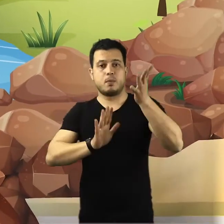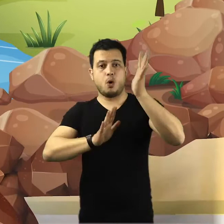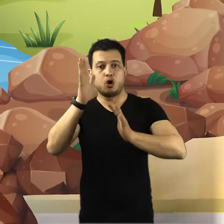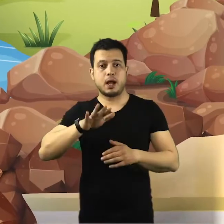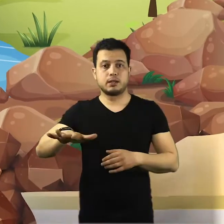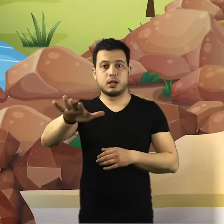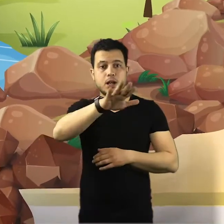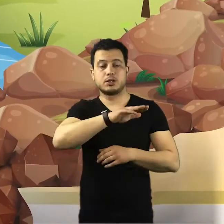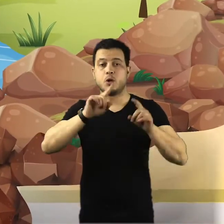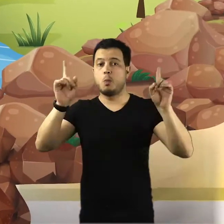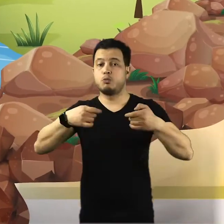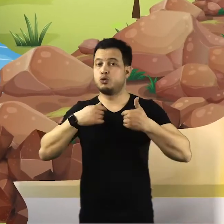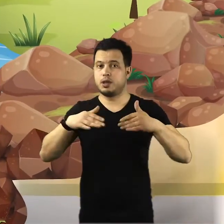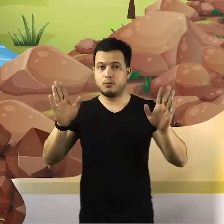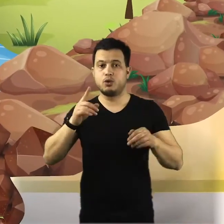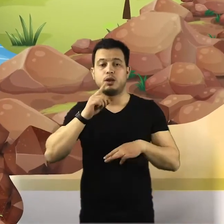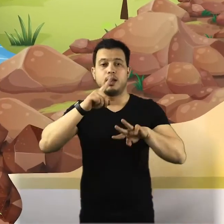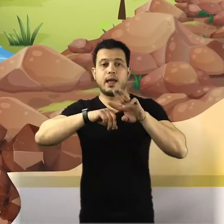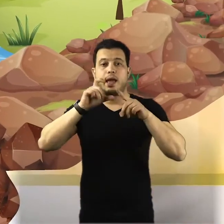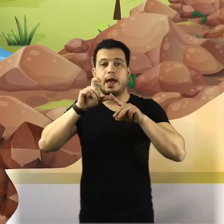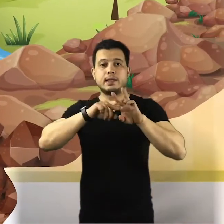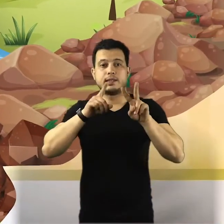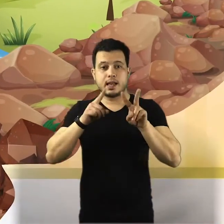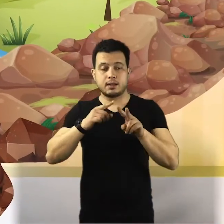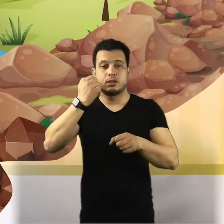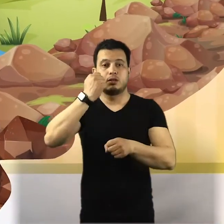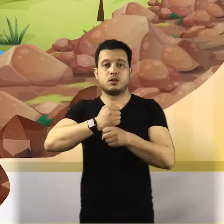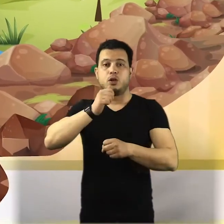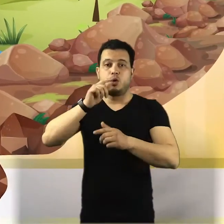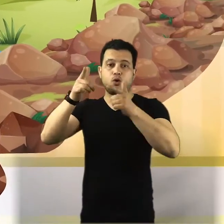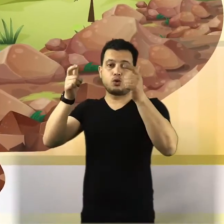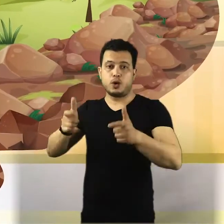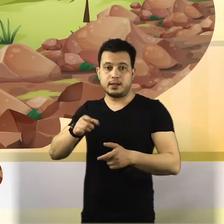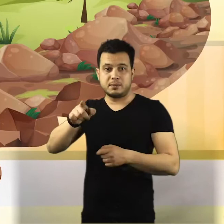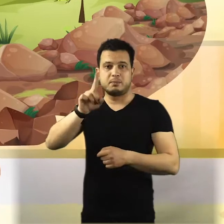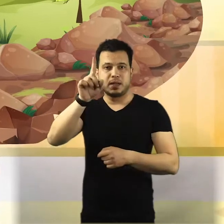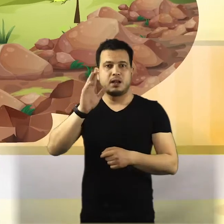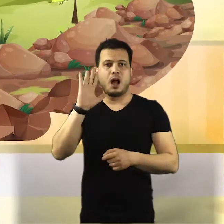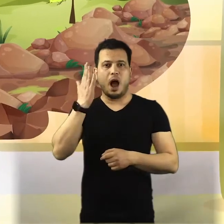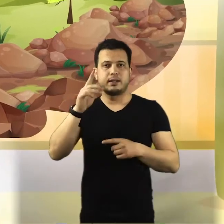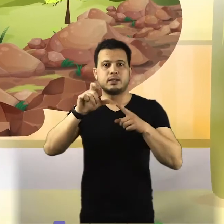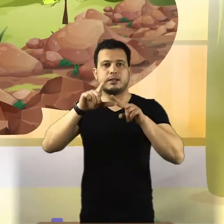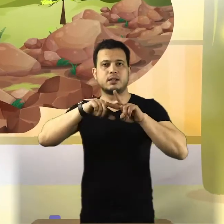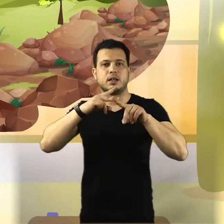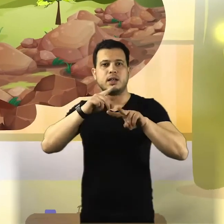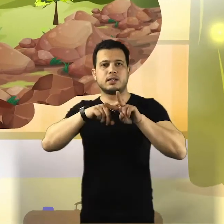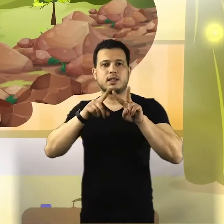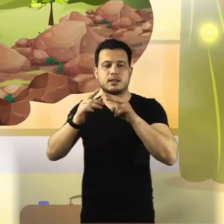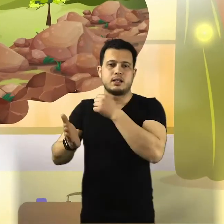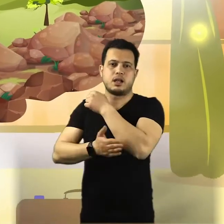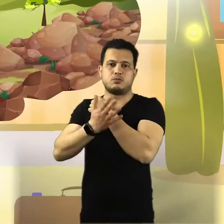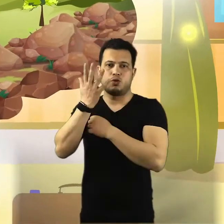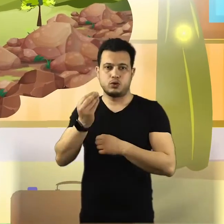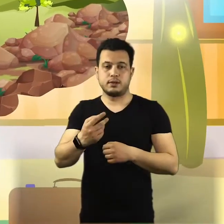bulunamıyor Ancak eşen göletindeki haberci aynalı sazandan yardım alabilirsiniz Bilengiyi